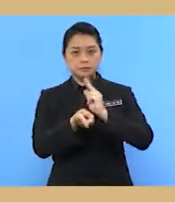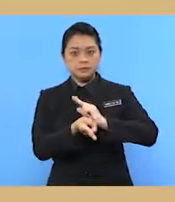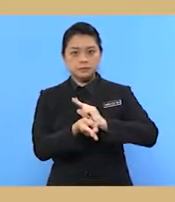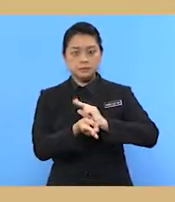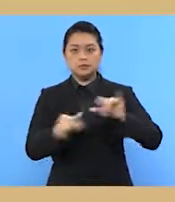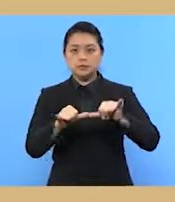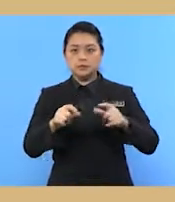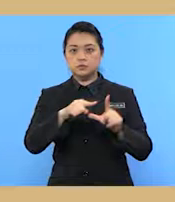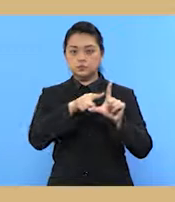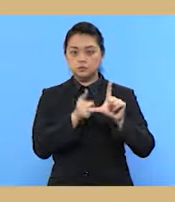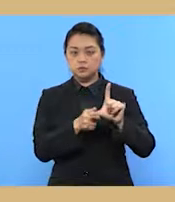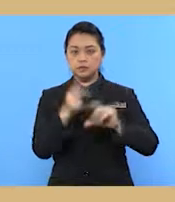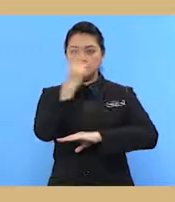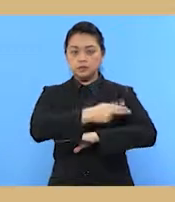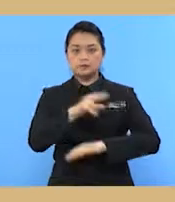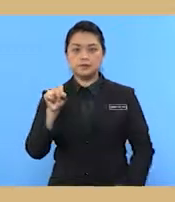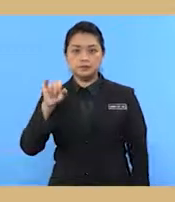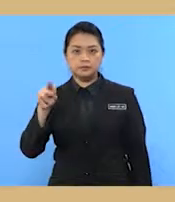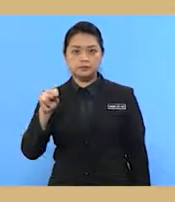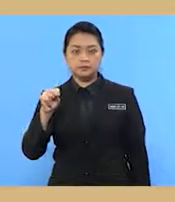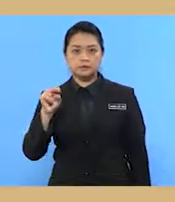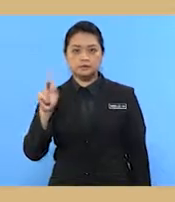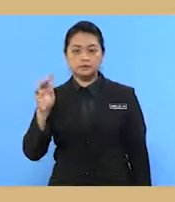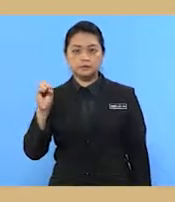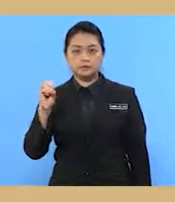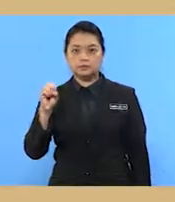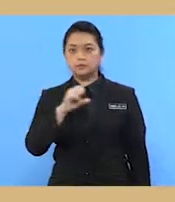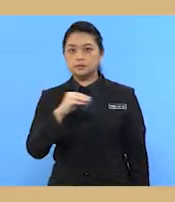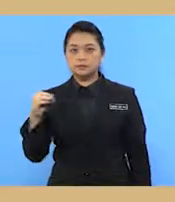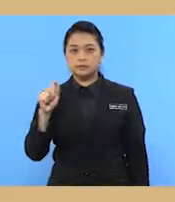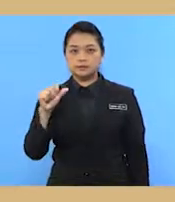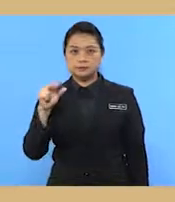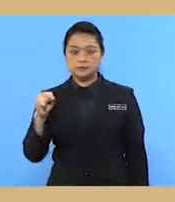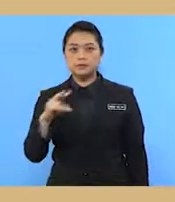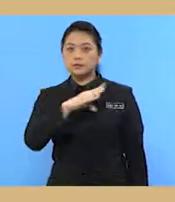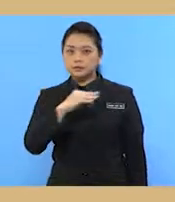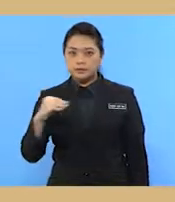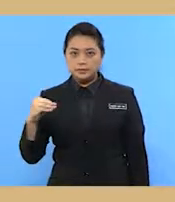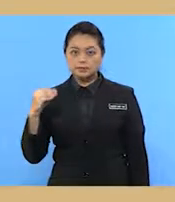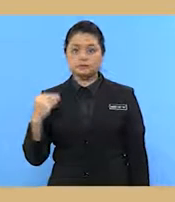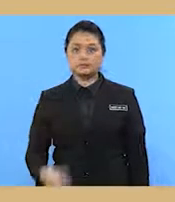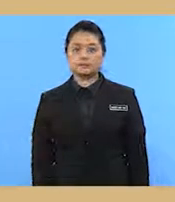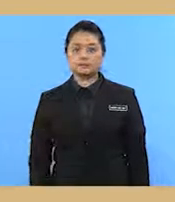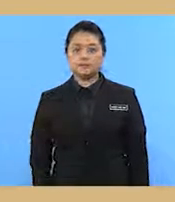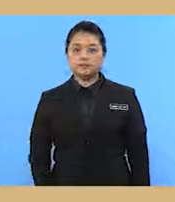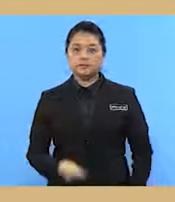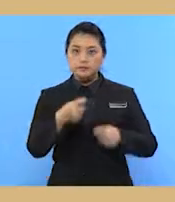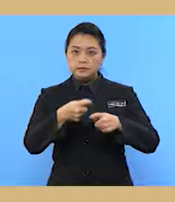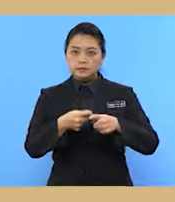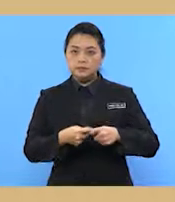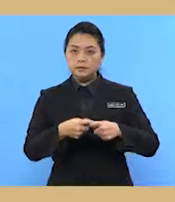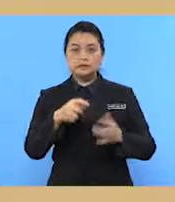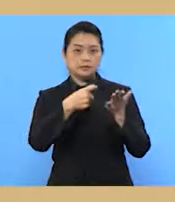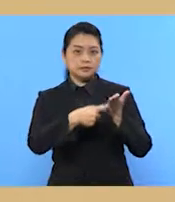sudut terhadap nilai sinus, kosinus dan tangent. Dan menentukan nilai